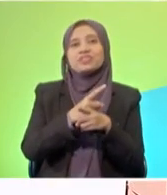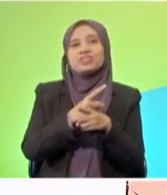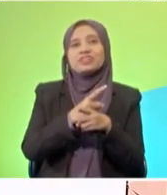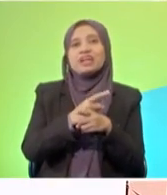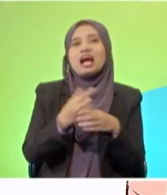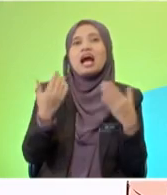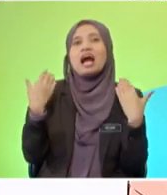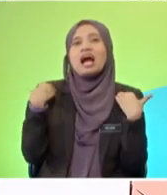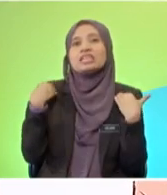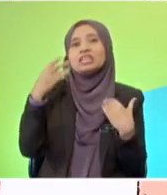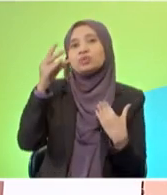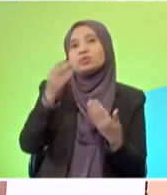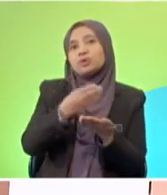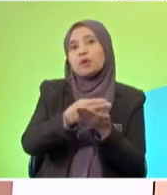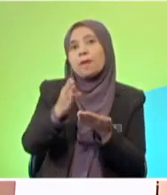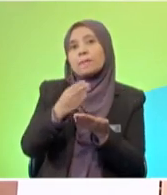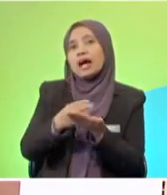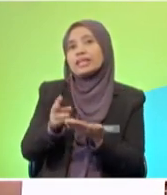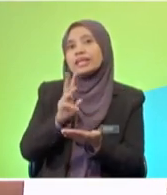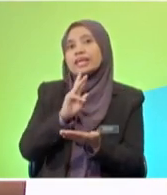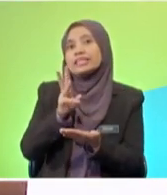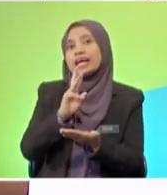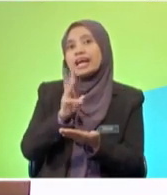tujuh bahagian air